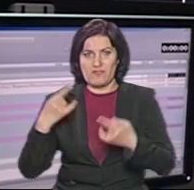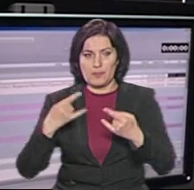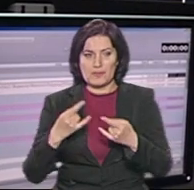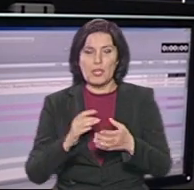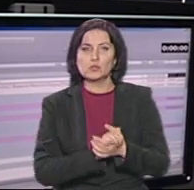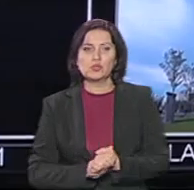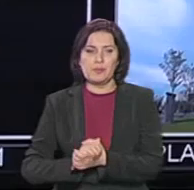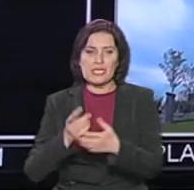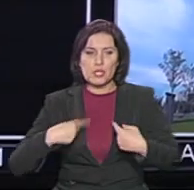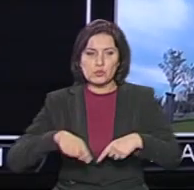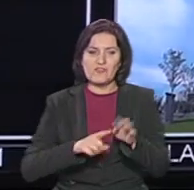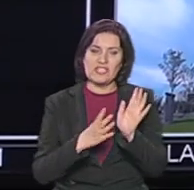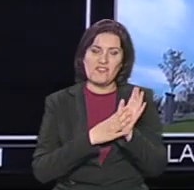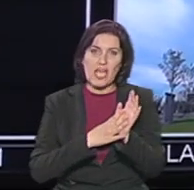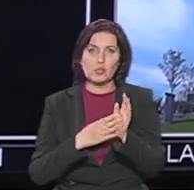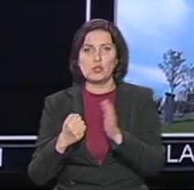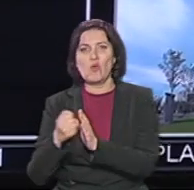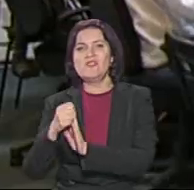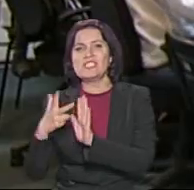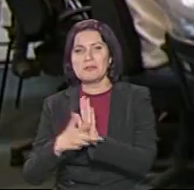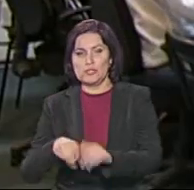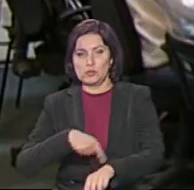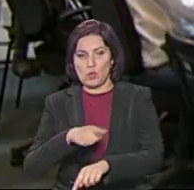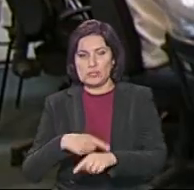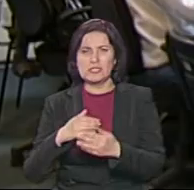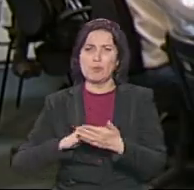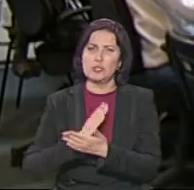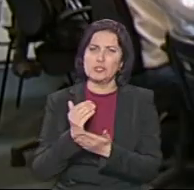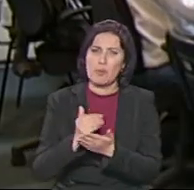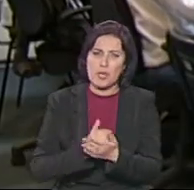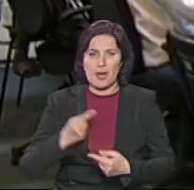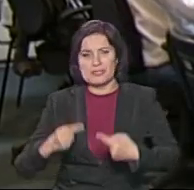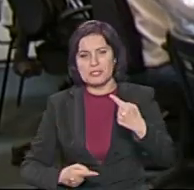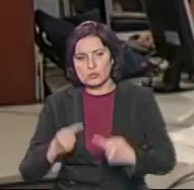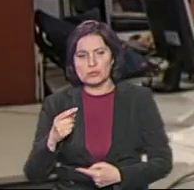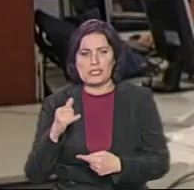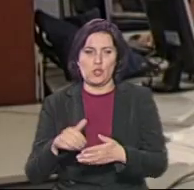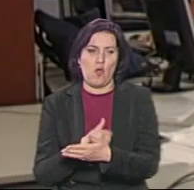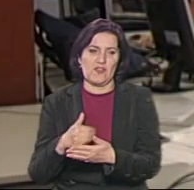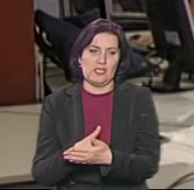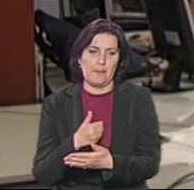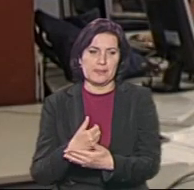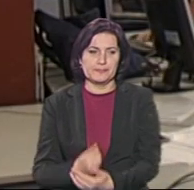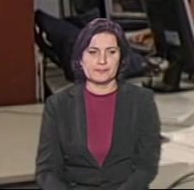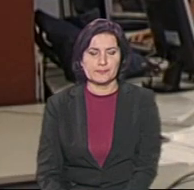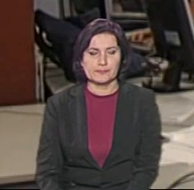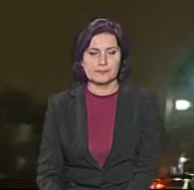звана Суспільна студія від 9-ї ранку і до 18-ї години з політичними програмами, дискусіями та новинами.